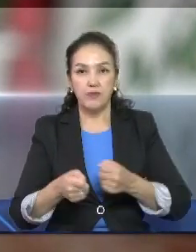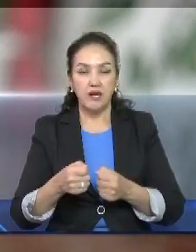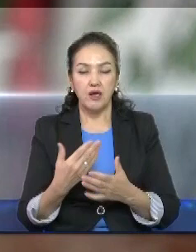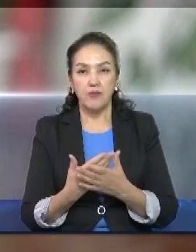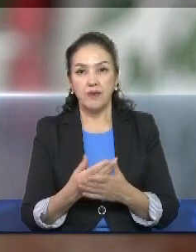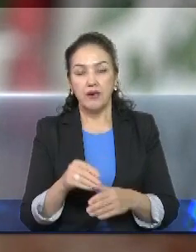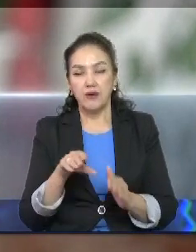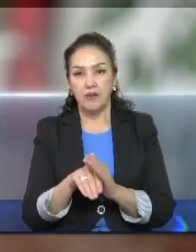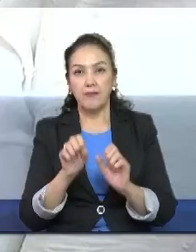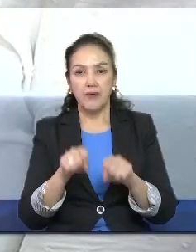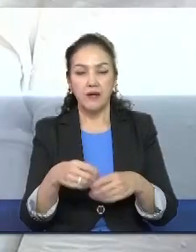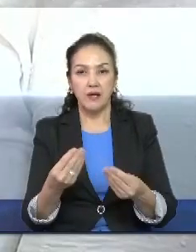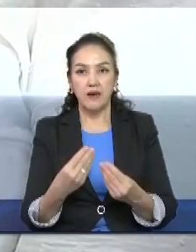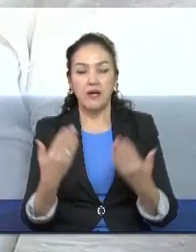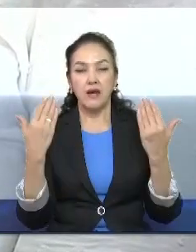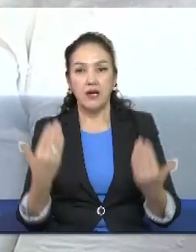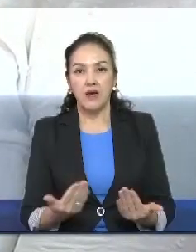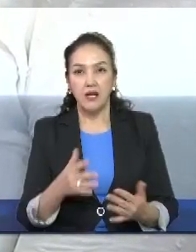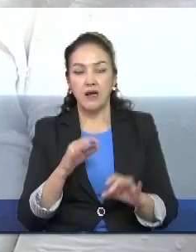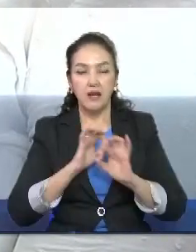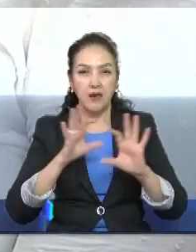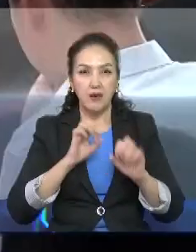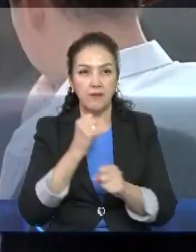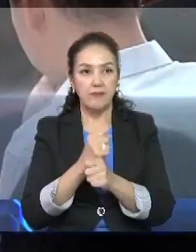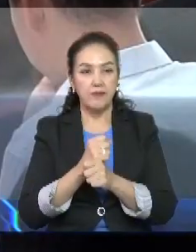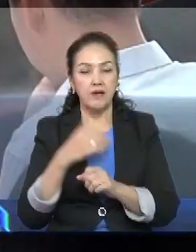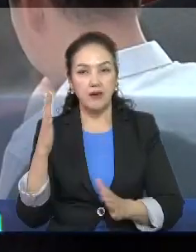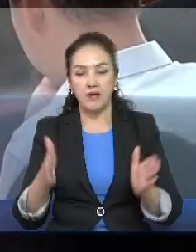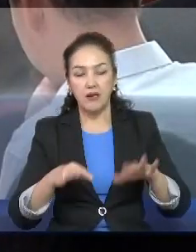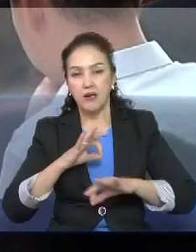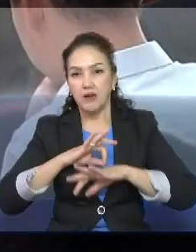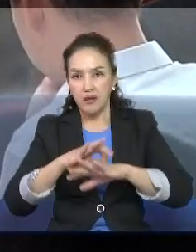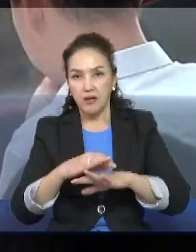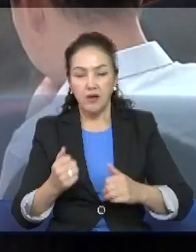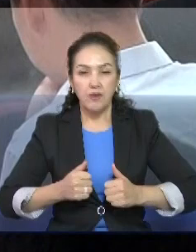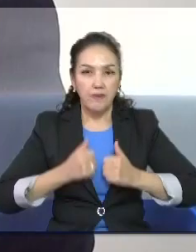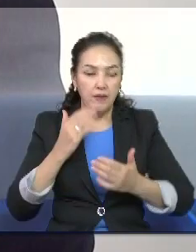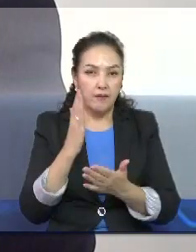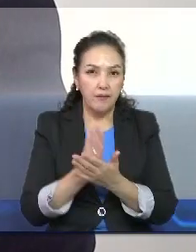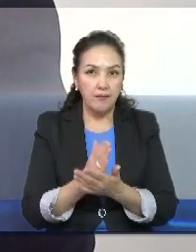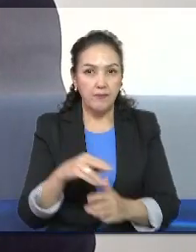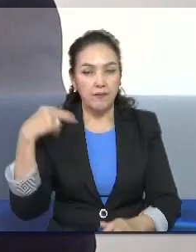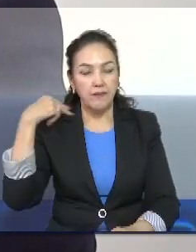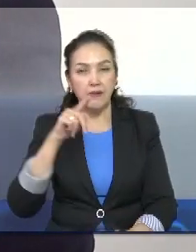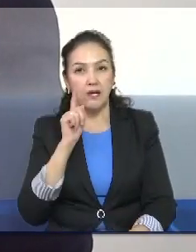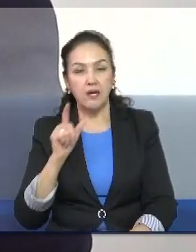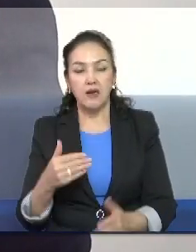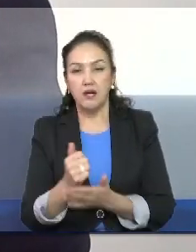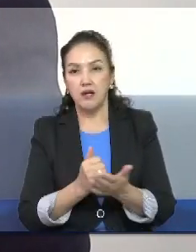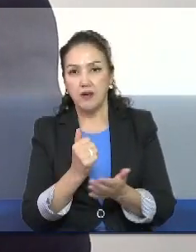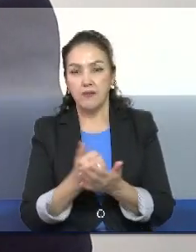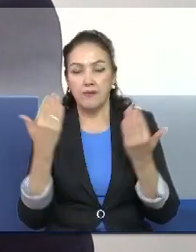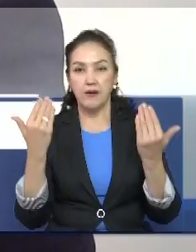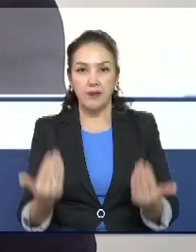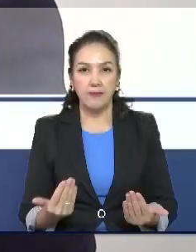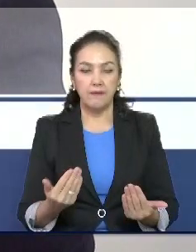лауазымдарына тағайындалуға мүмкіндік алады. Қазіргі кезде түсіндіру жұмыстары жан жақты жүріп жатыр. Ынталылар да бар. Президенттік жастар кадр резерві енді